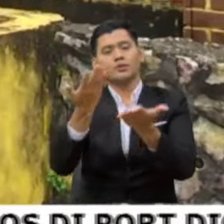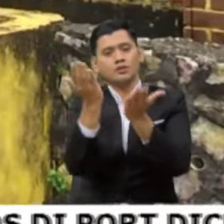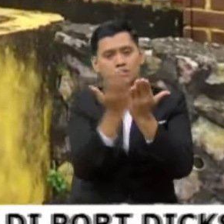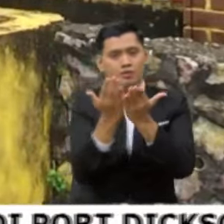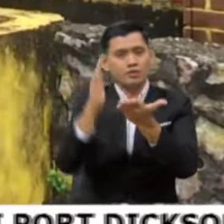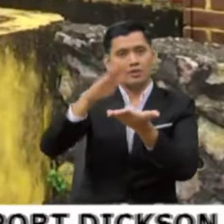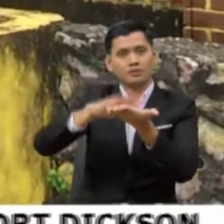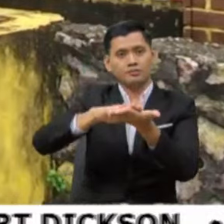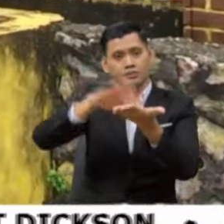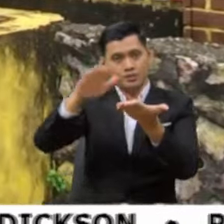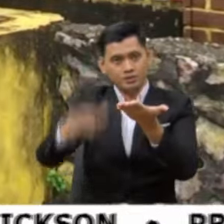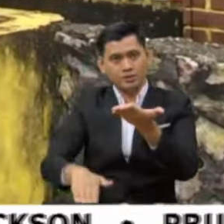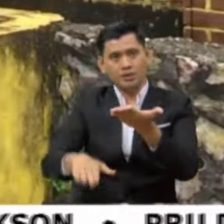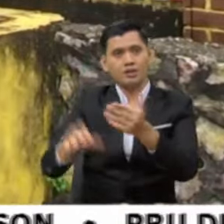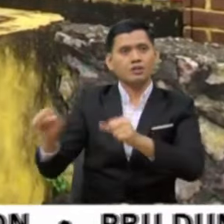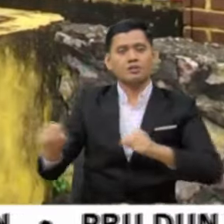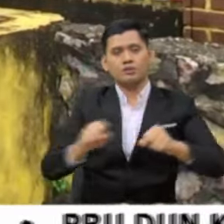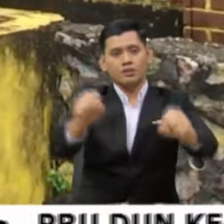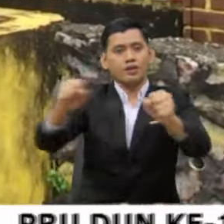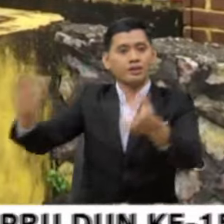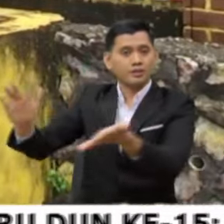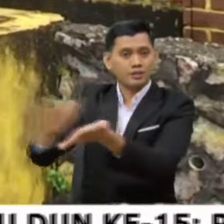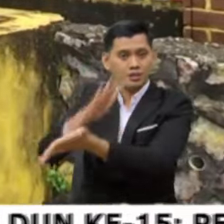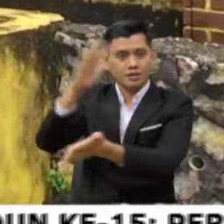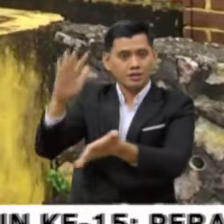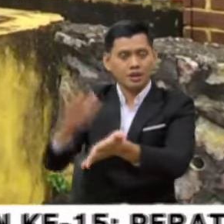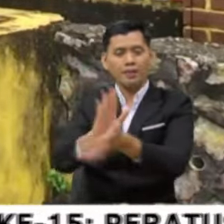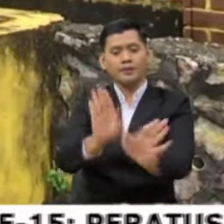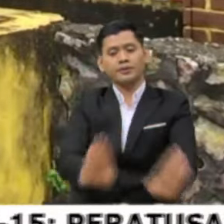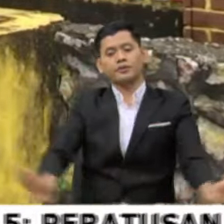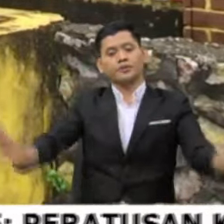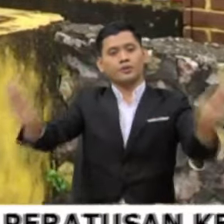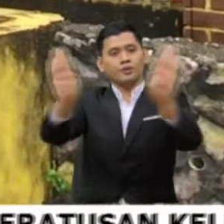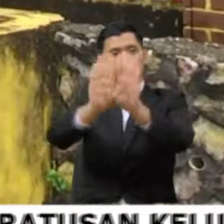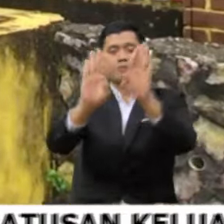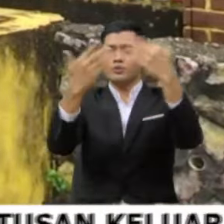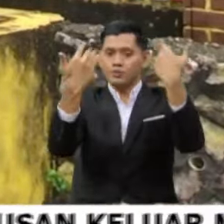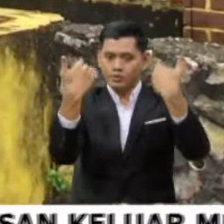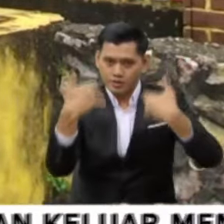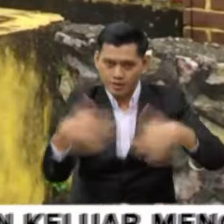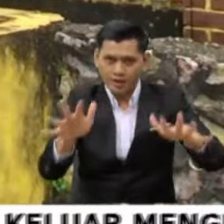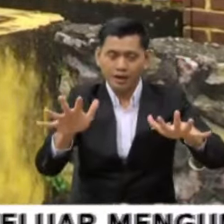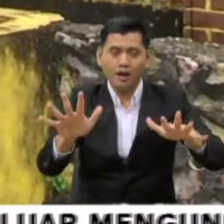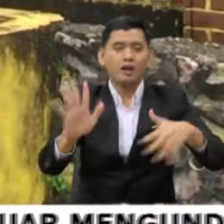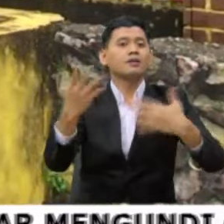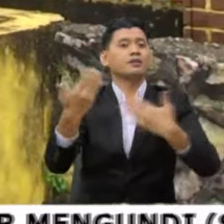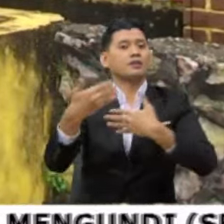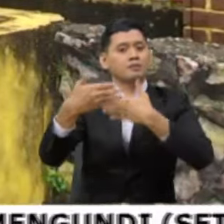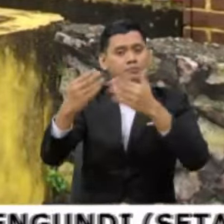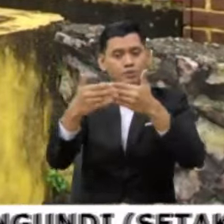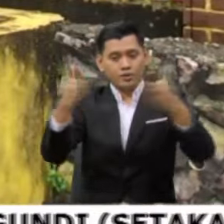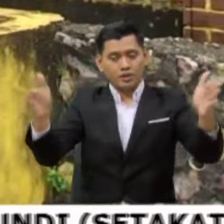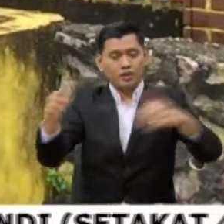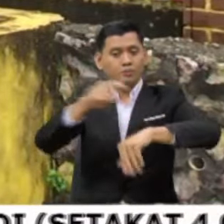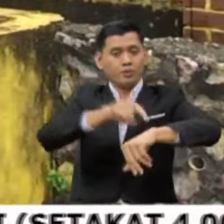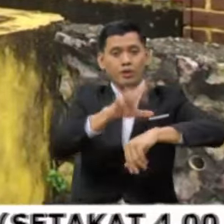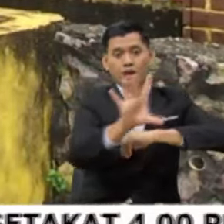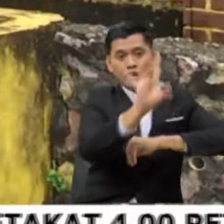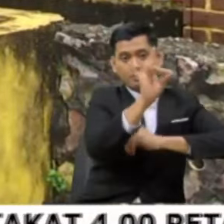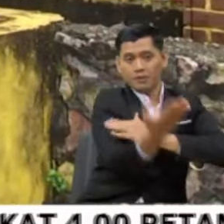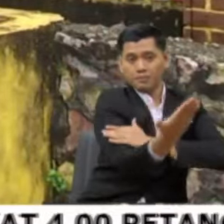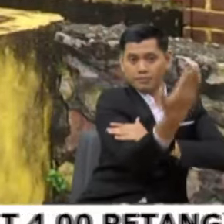semasa selepas pintu ini ditutup tempat pukul 6 petanan nanti tadi selepas iyanya dibuka saat pukul 8 pagi tadi untuk